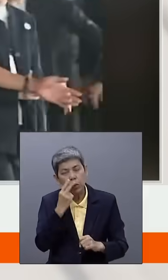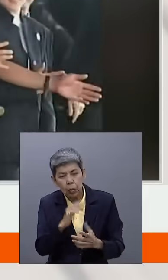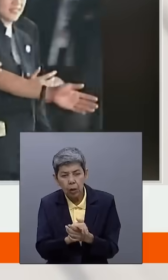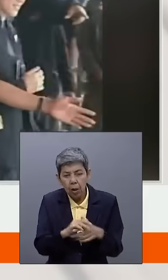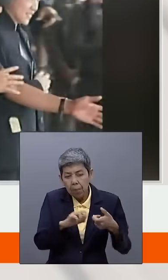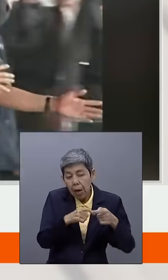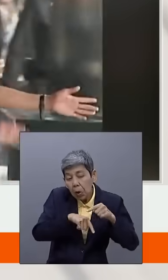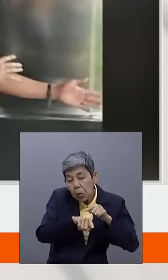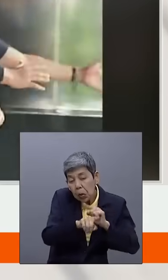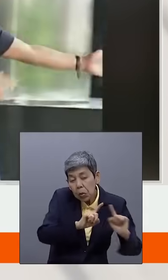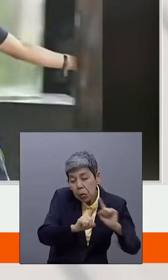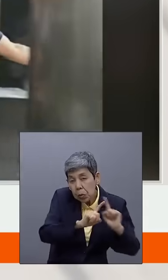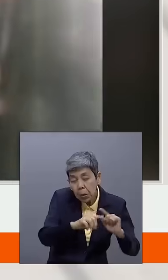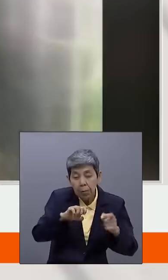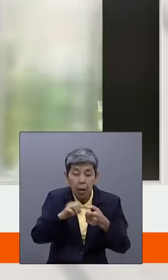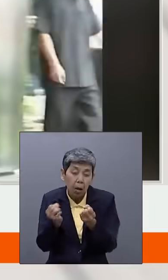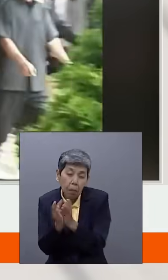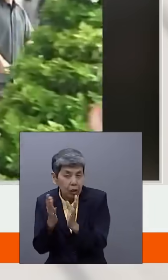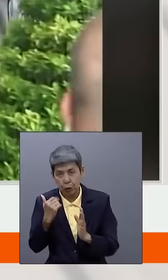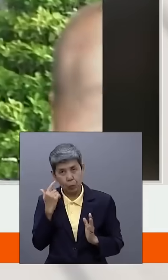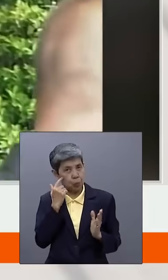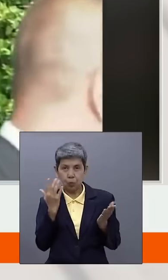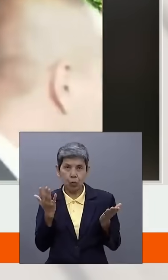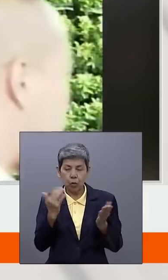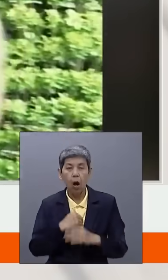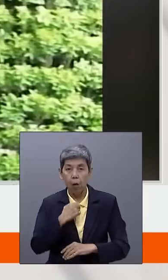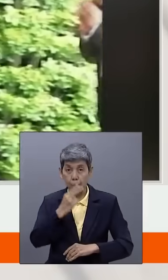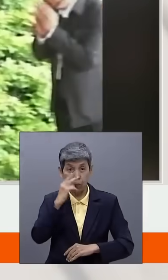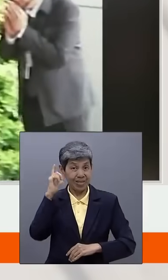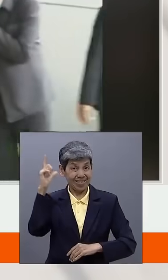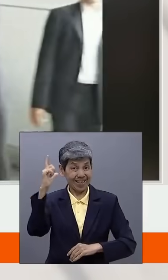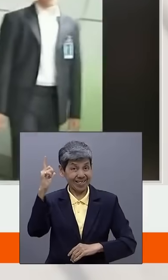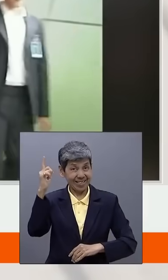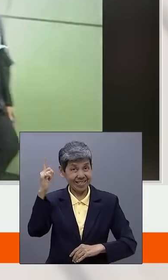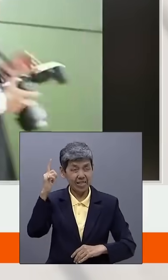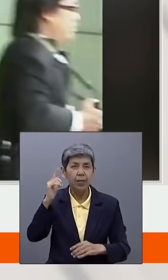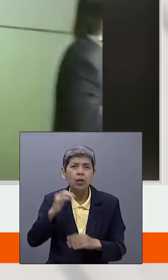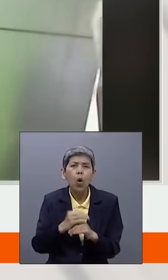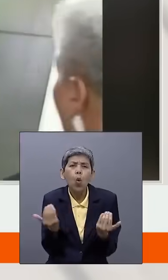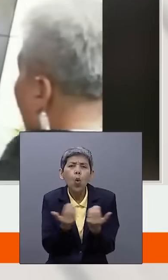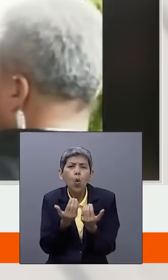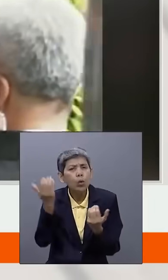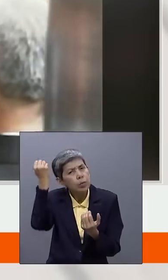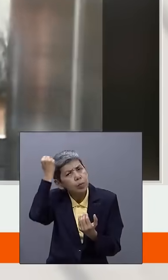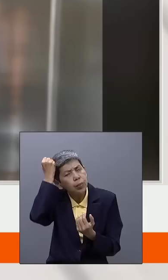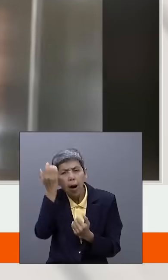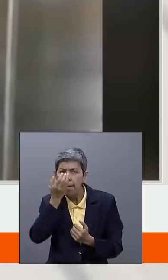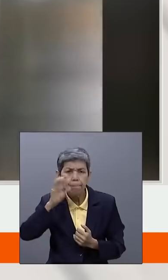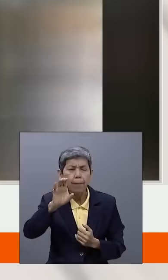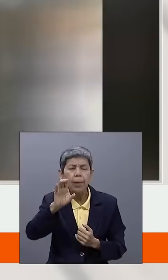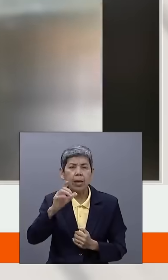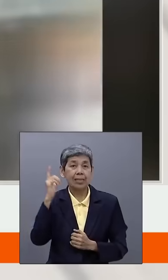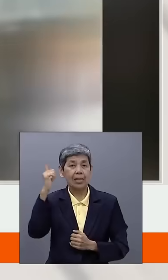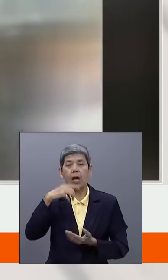ำหรือกลายเป็นชนวนวิกฤตอันนี้ก็เป็นเรื่องใหญ่แต่เท่าที่ดูที่คุณอุ้งอิงโพสเมื่อวานแล้วก็คุณทักษิณ